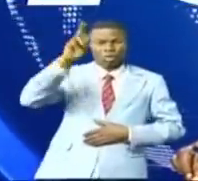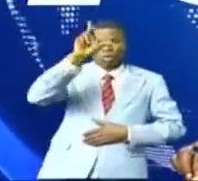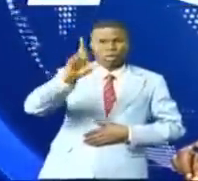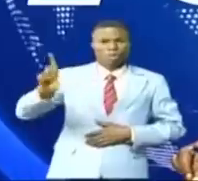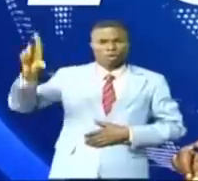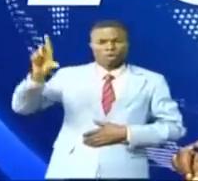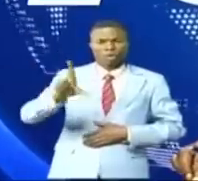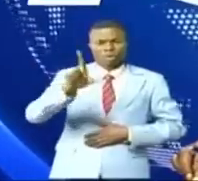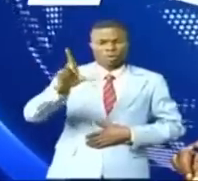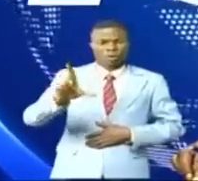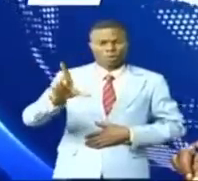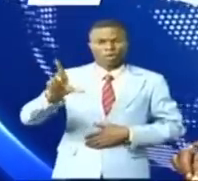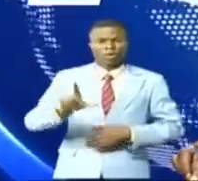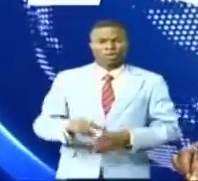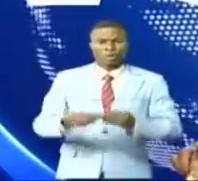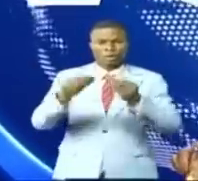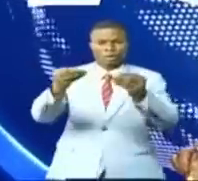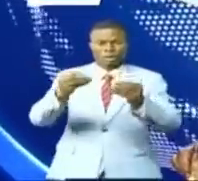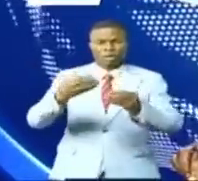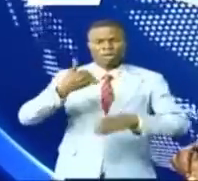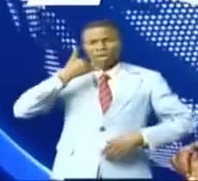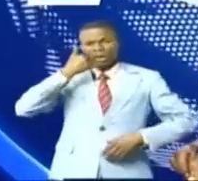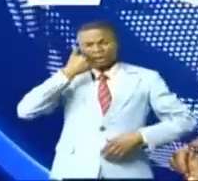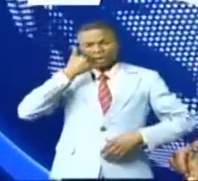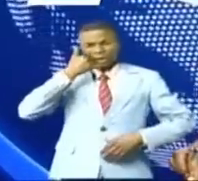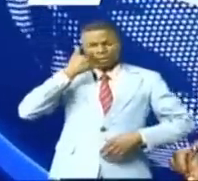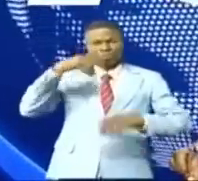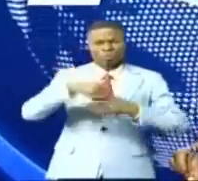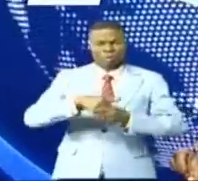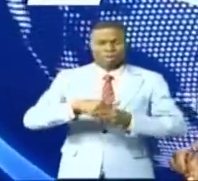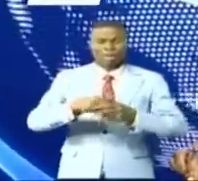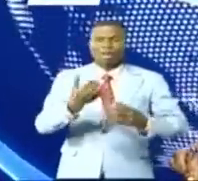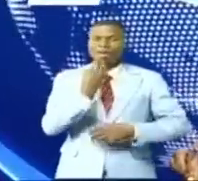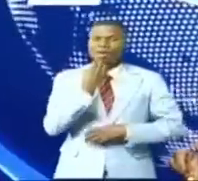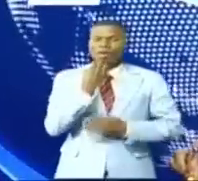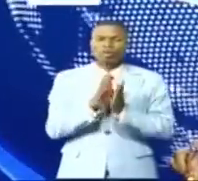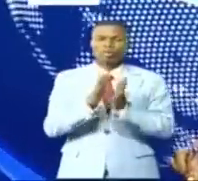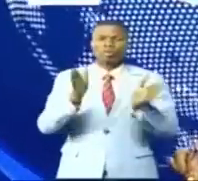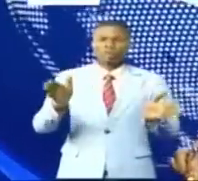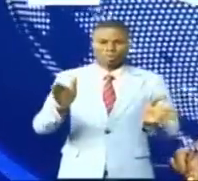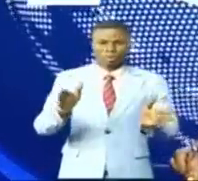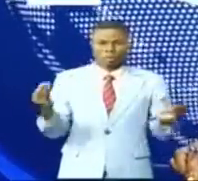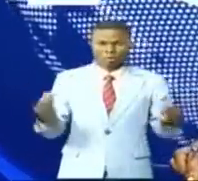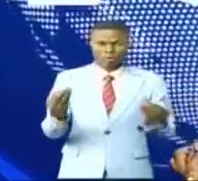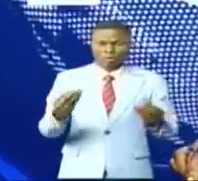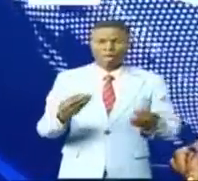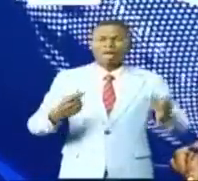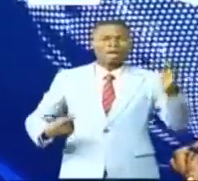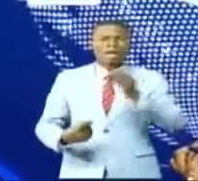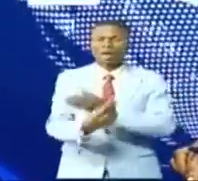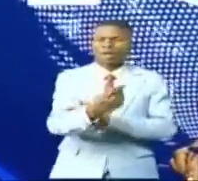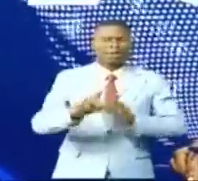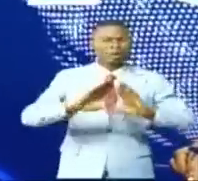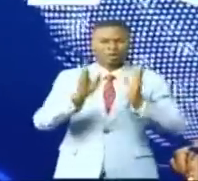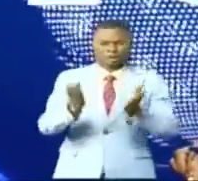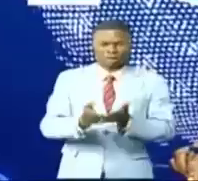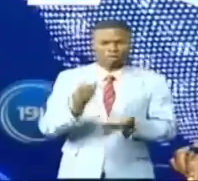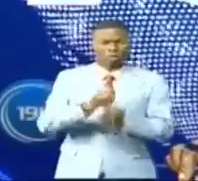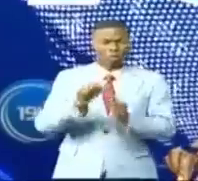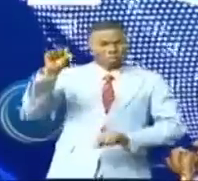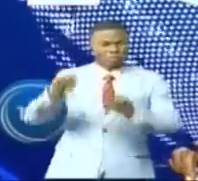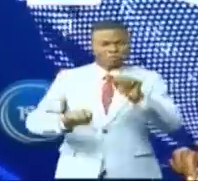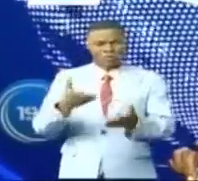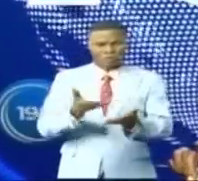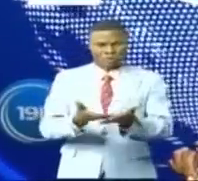vient de mettre une ligne verte dans le circuit de l'inspection générale pour dénoncer tous les